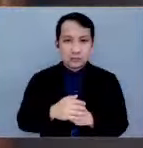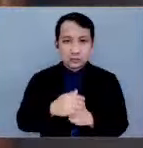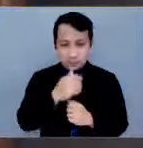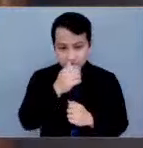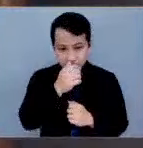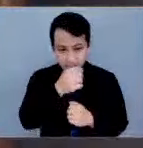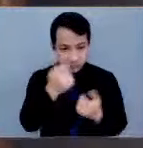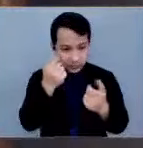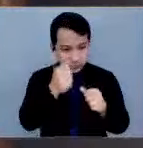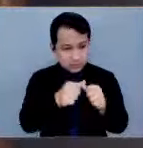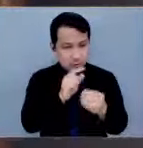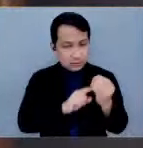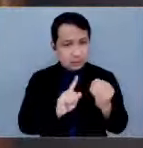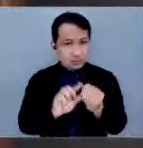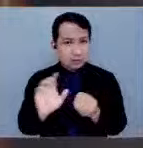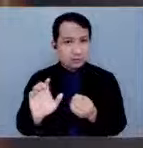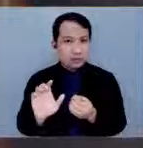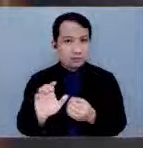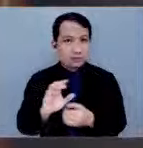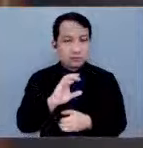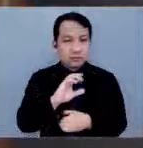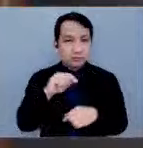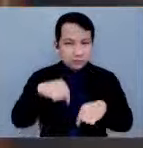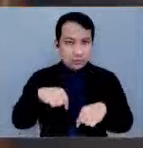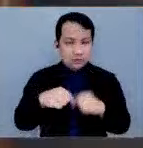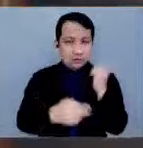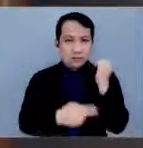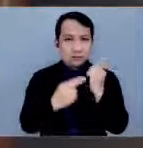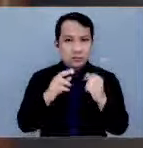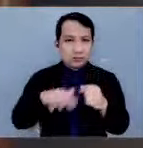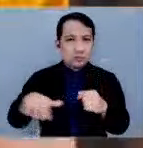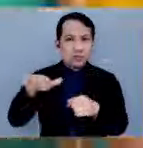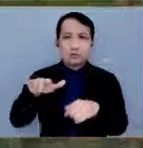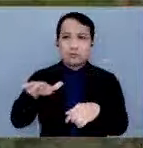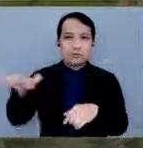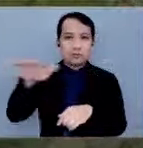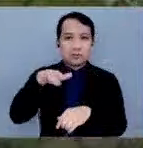investigation about the Captain's Peak Resort. Lahat na po ng resort sa Bohol po.